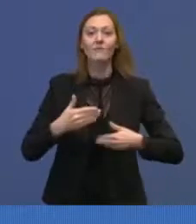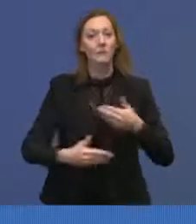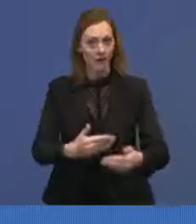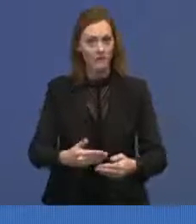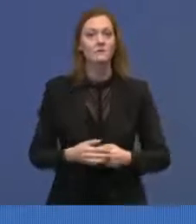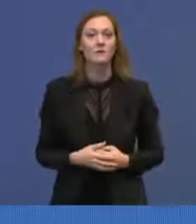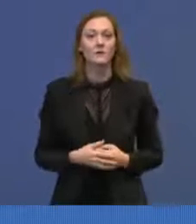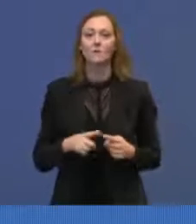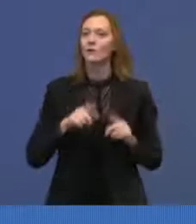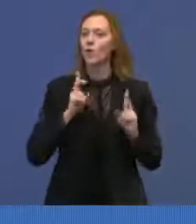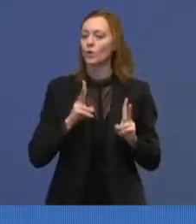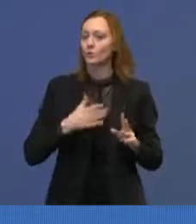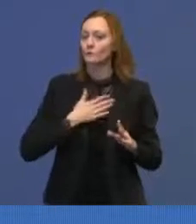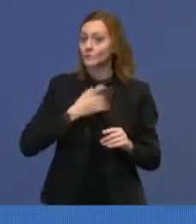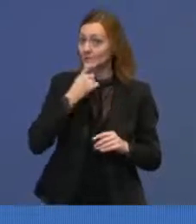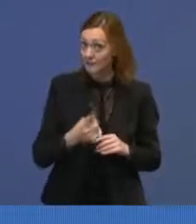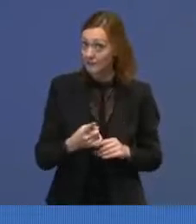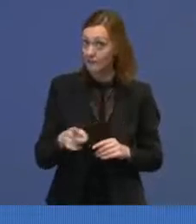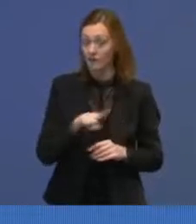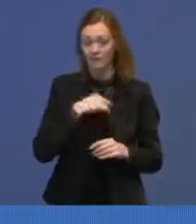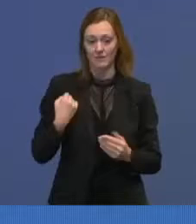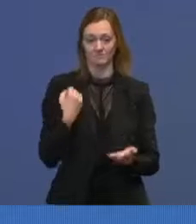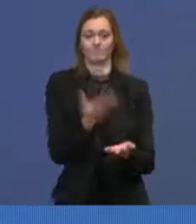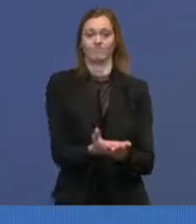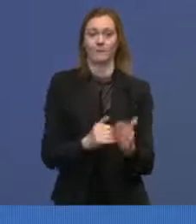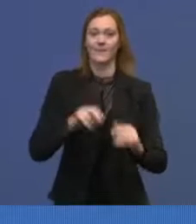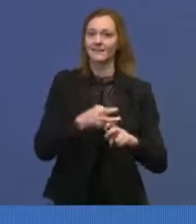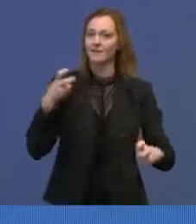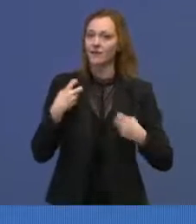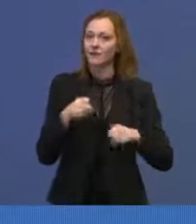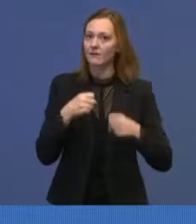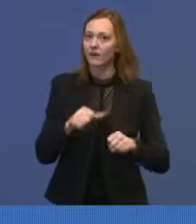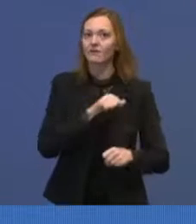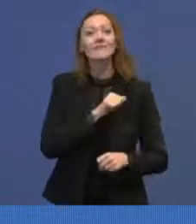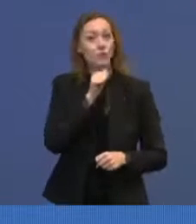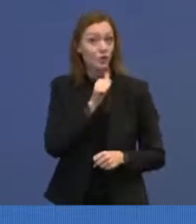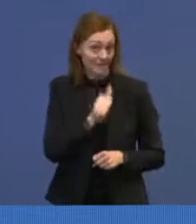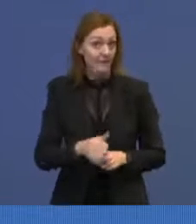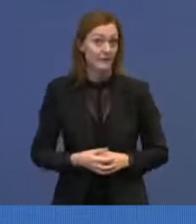in tallaabooyin intan ka culisi iman doonaan haddii loo baahdo